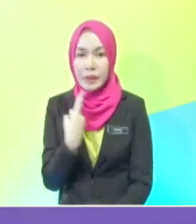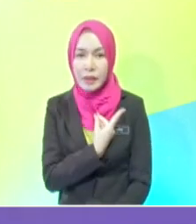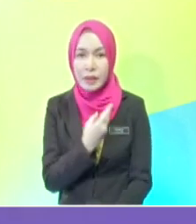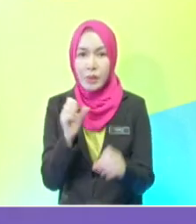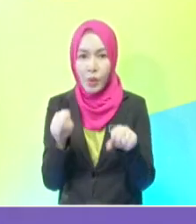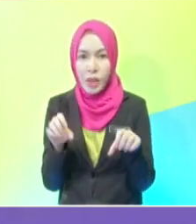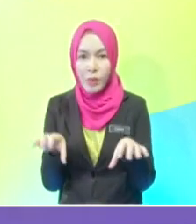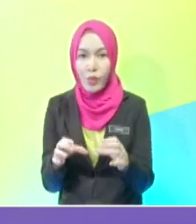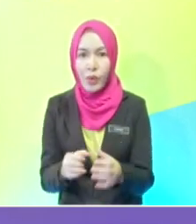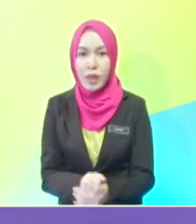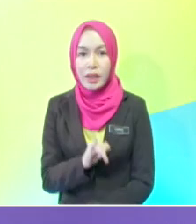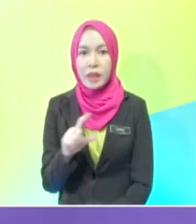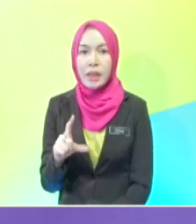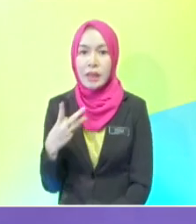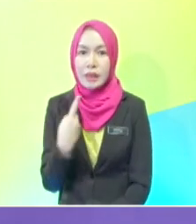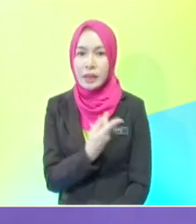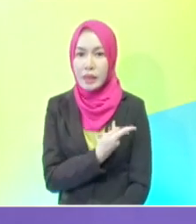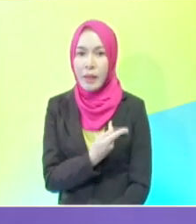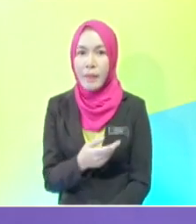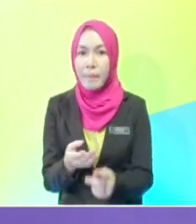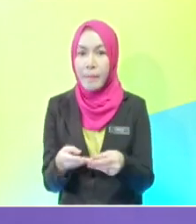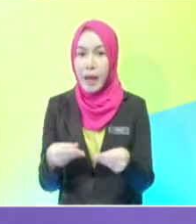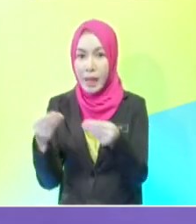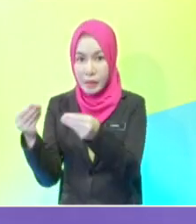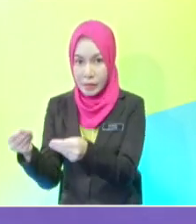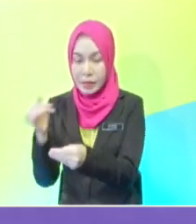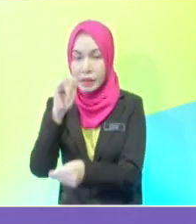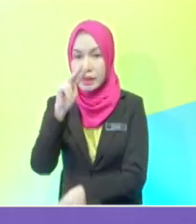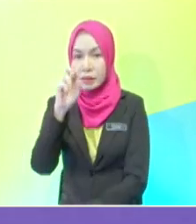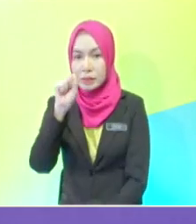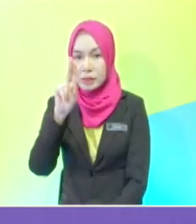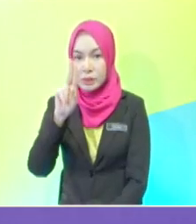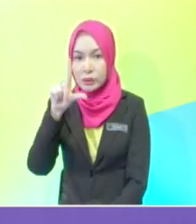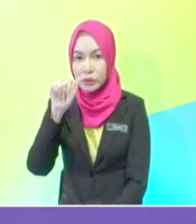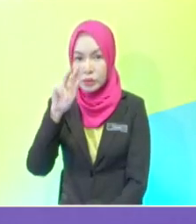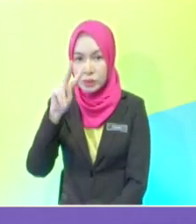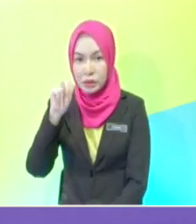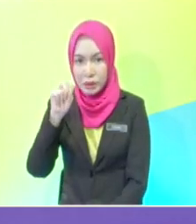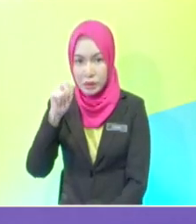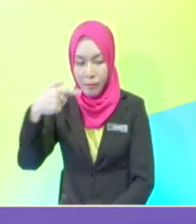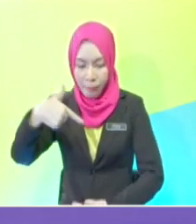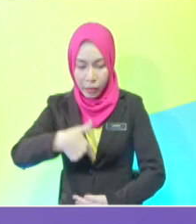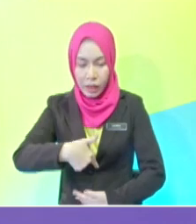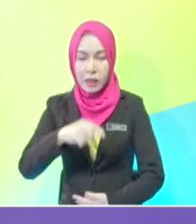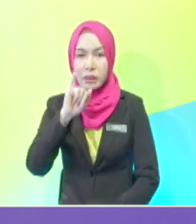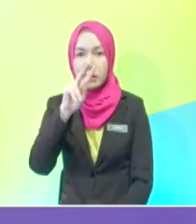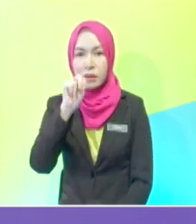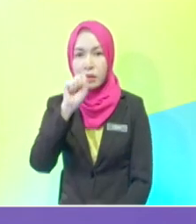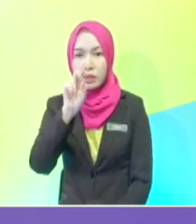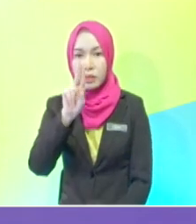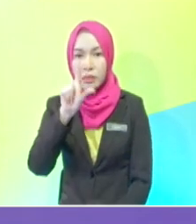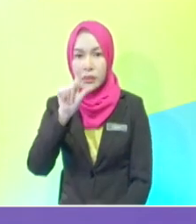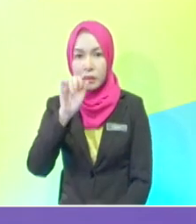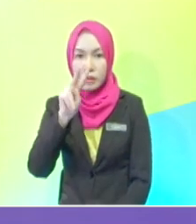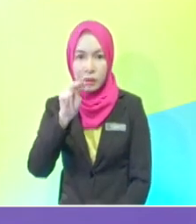purba tombol buat adalah kita bagi insulin dari luar Oke Supaya Boleh bantu kurangkan